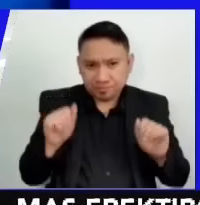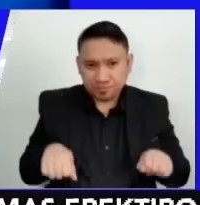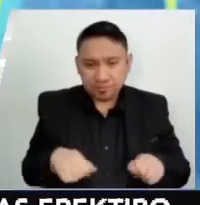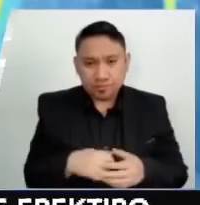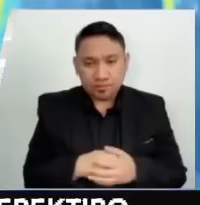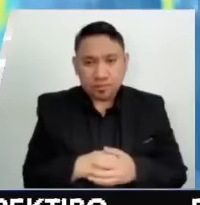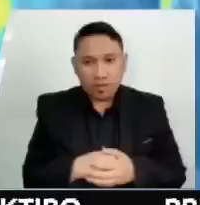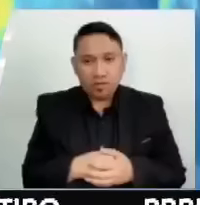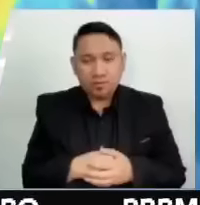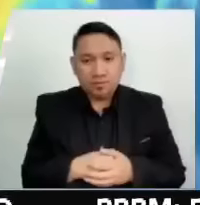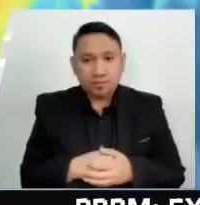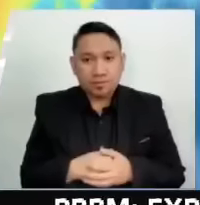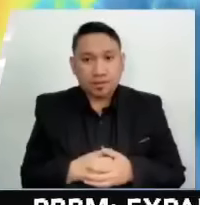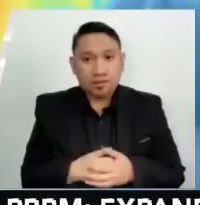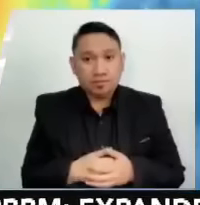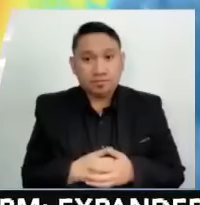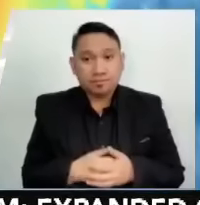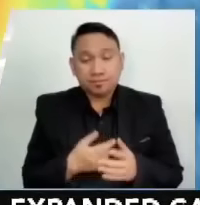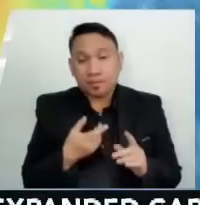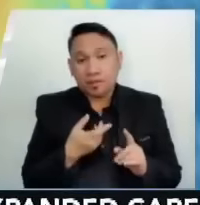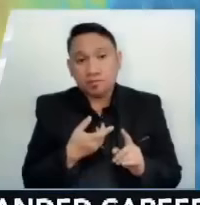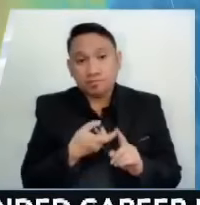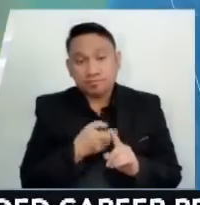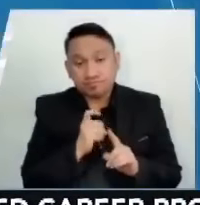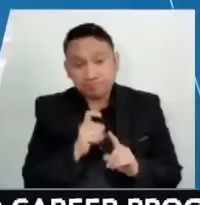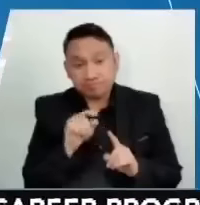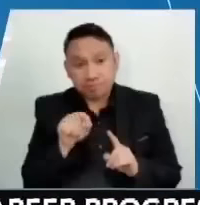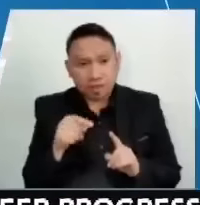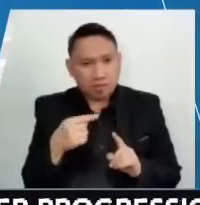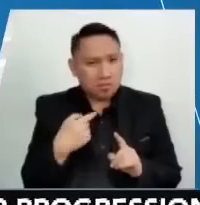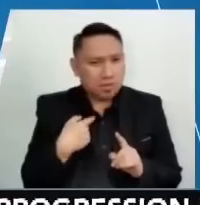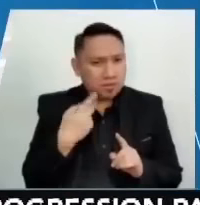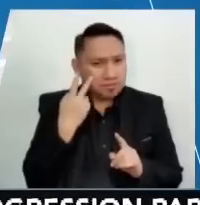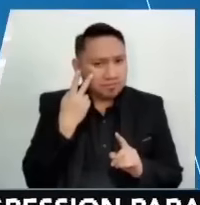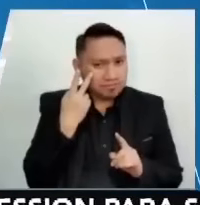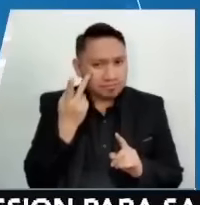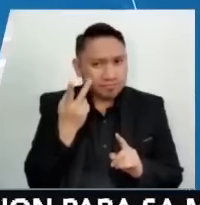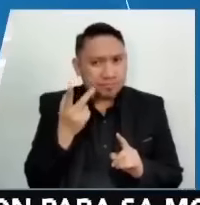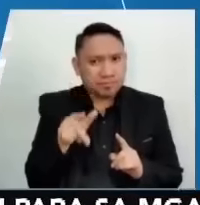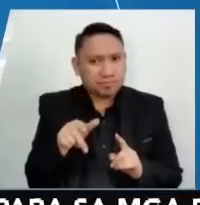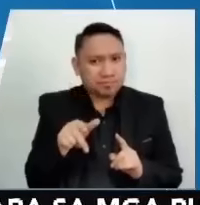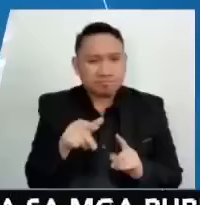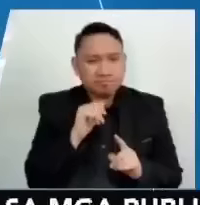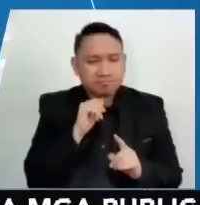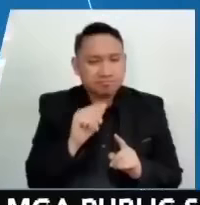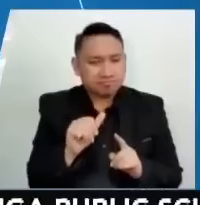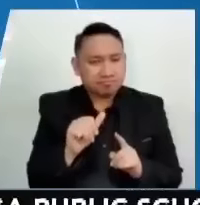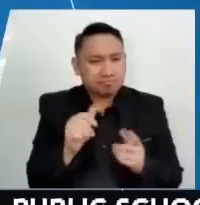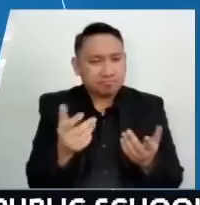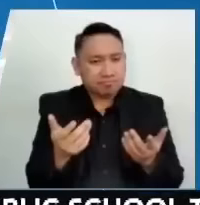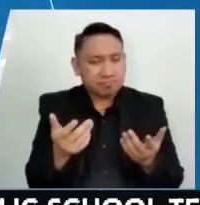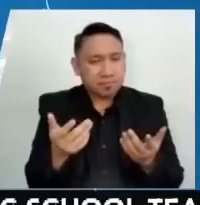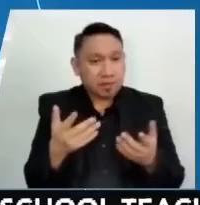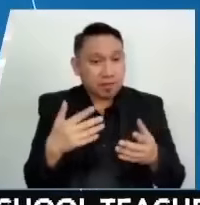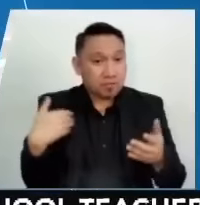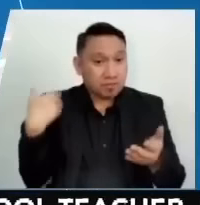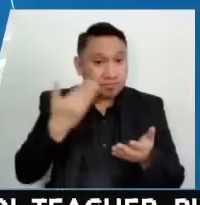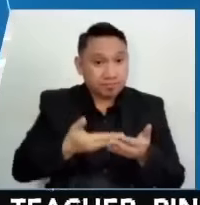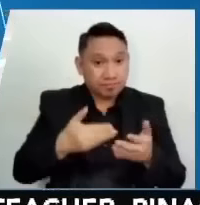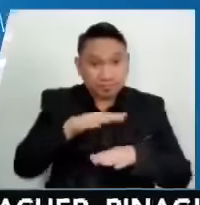kasalukuyan, base sa ating latest forecast track, nananatiling mababa pa nga rin yung chance na mag-landfall ito sa kahit na anong parte na ating